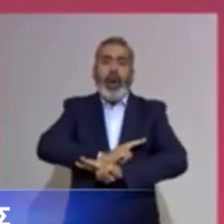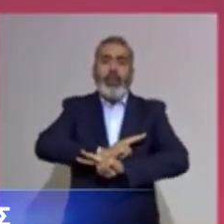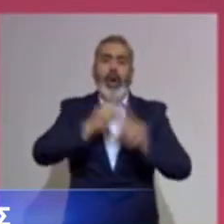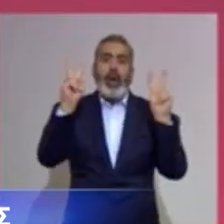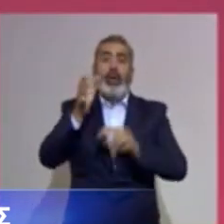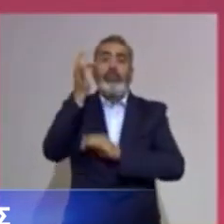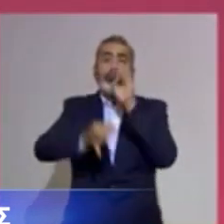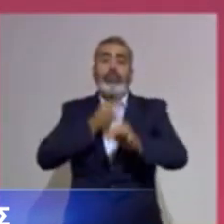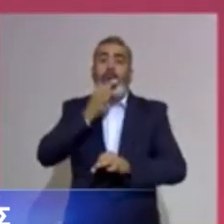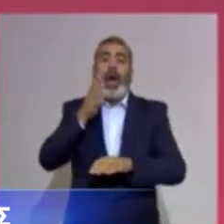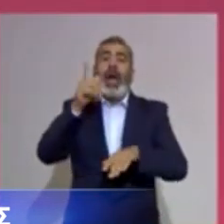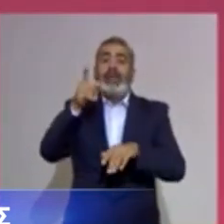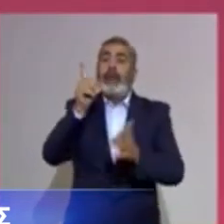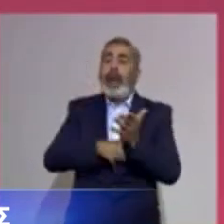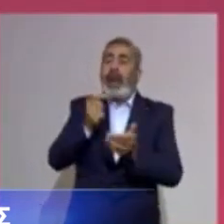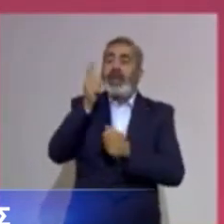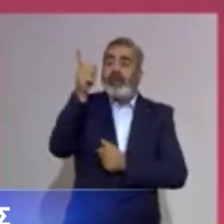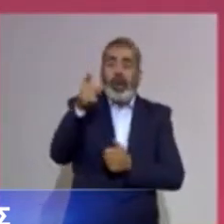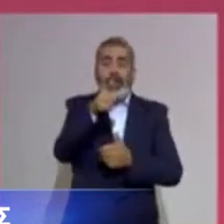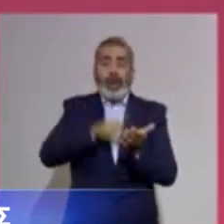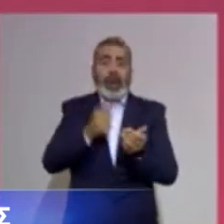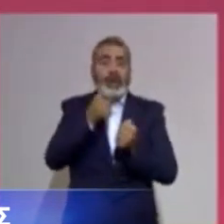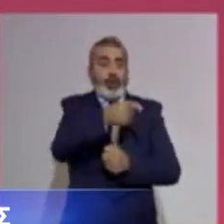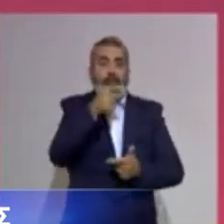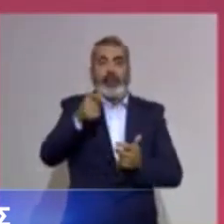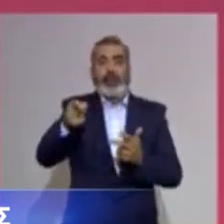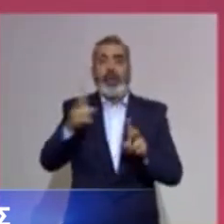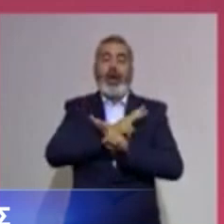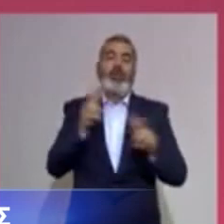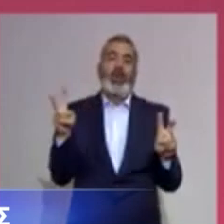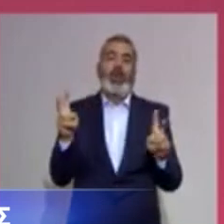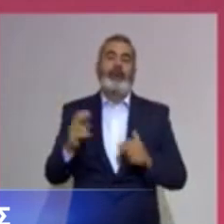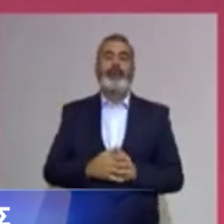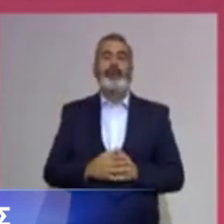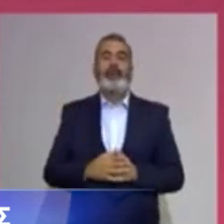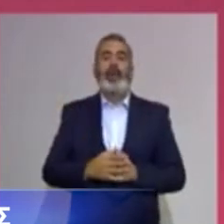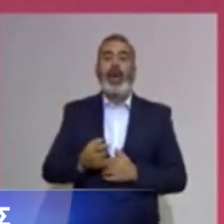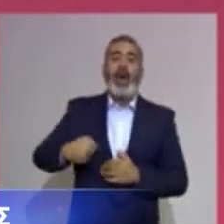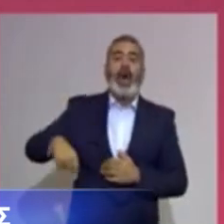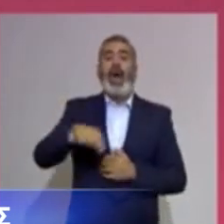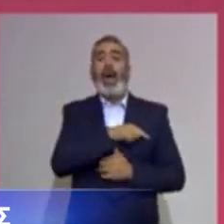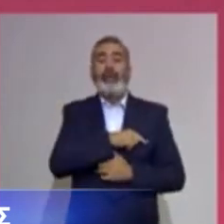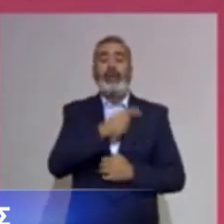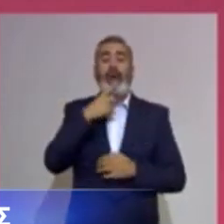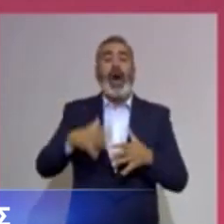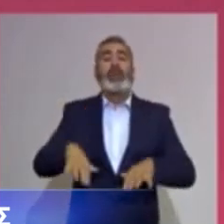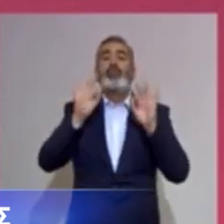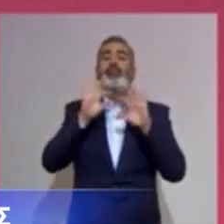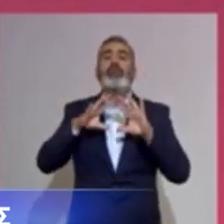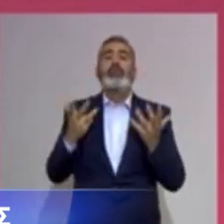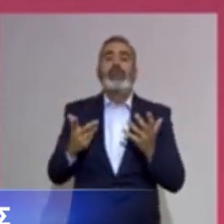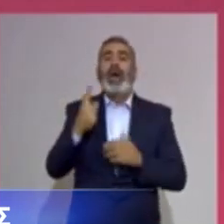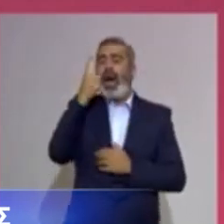και μπορεί να το κάνει. Η συλλογική μας απόφαση, η κοινή μας βάση, εκεί από όπου εκινούμε,